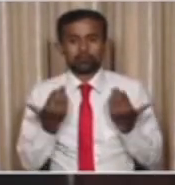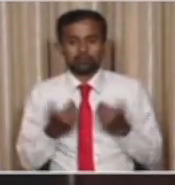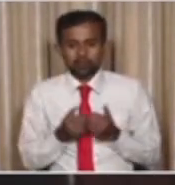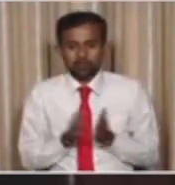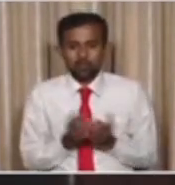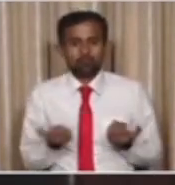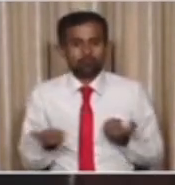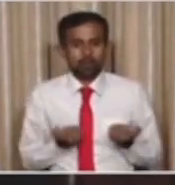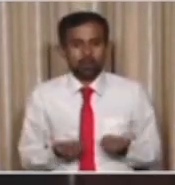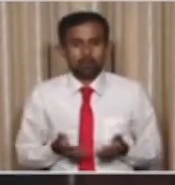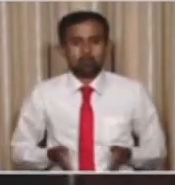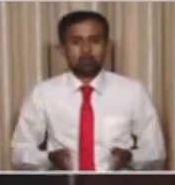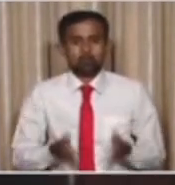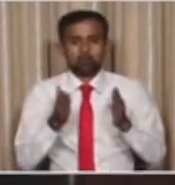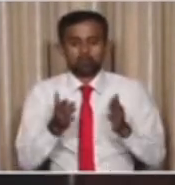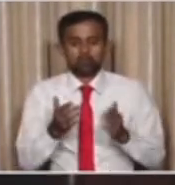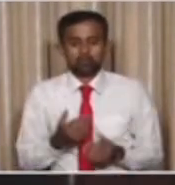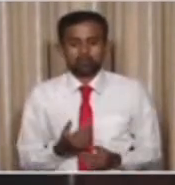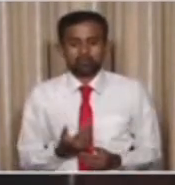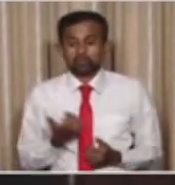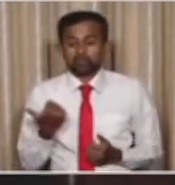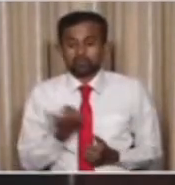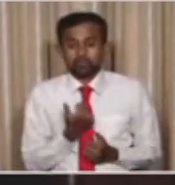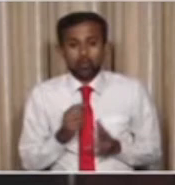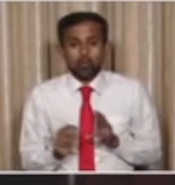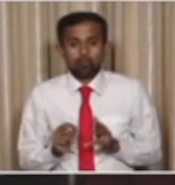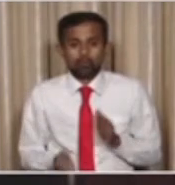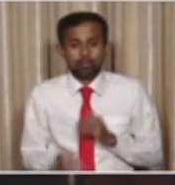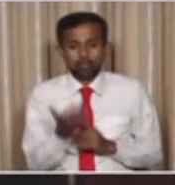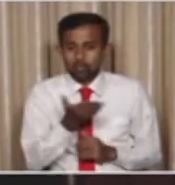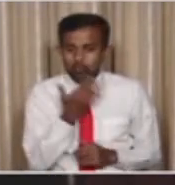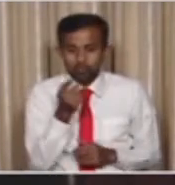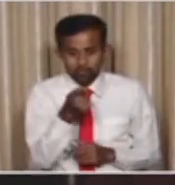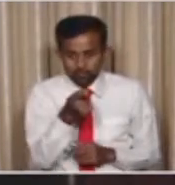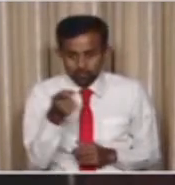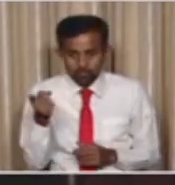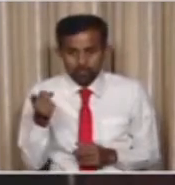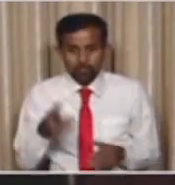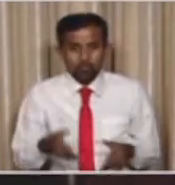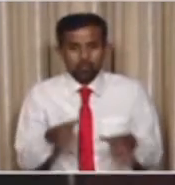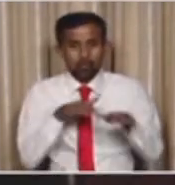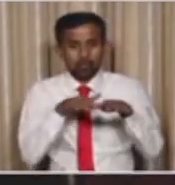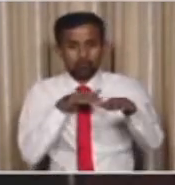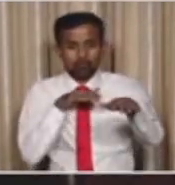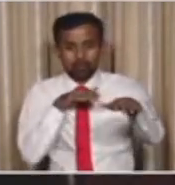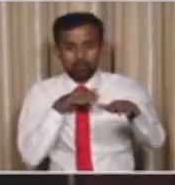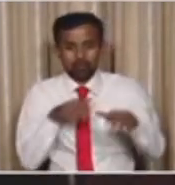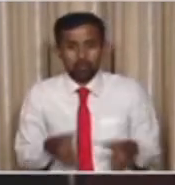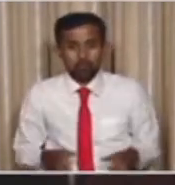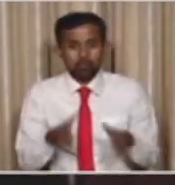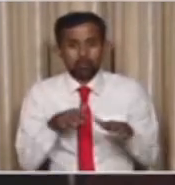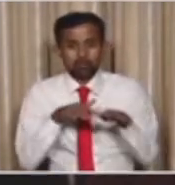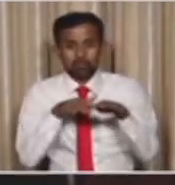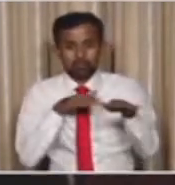තමන්ගේ වාහනේ පාරට දැම්මට නැවුම් මනසකින් තමන්ගේ කාර්යාලයට යන්න පුළුවන්ද මේ මාර්ග තද බදය අපි එකට කියන්නේ මාර්ග